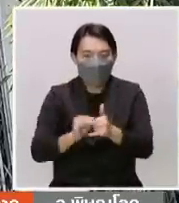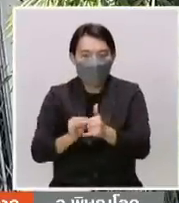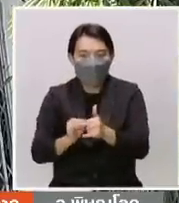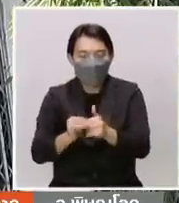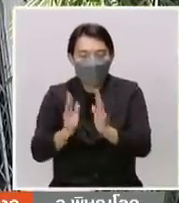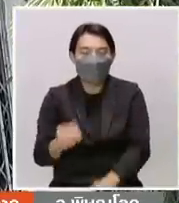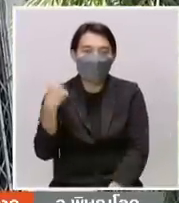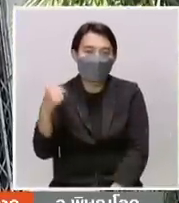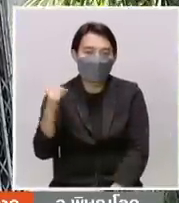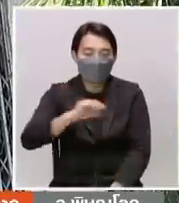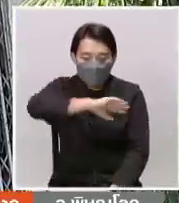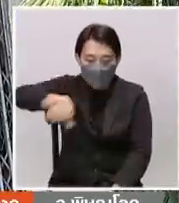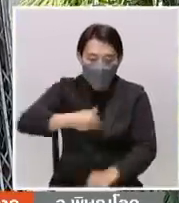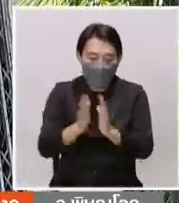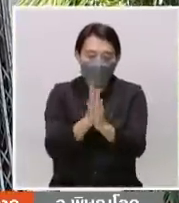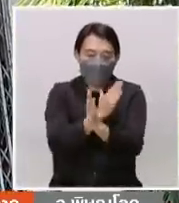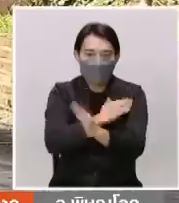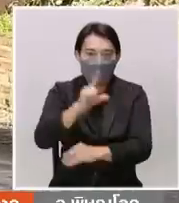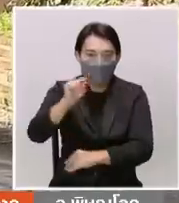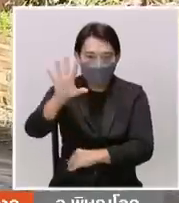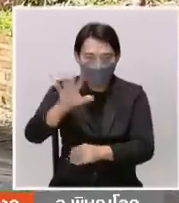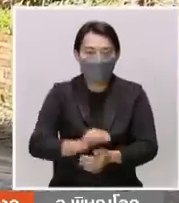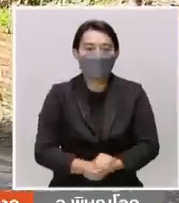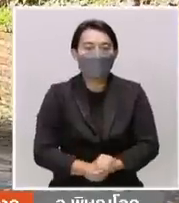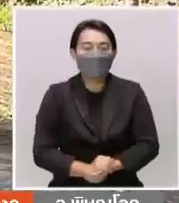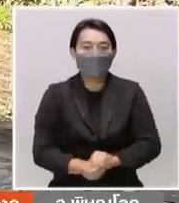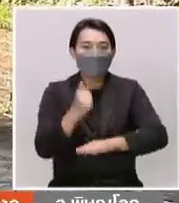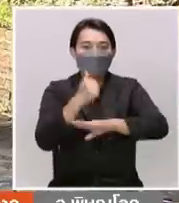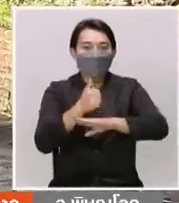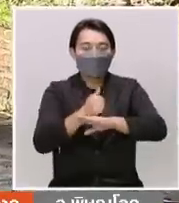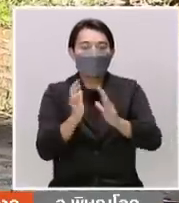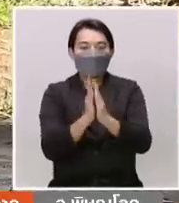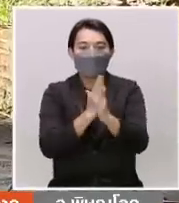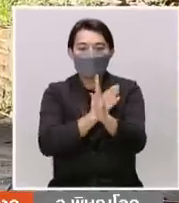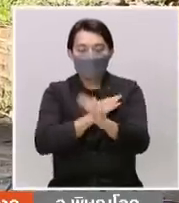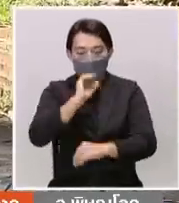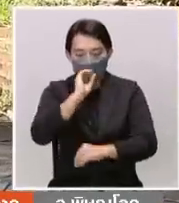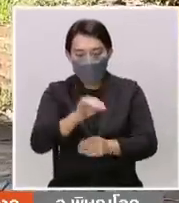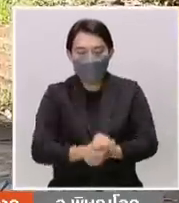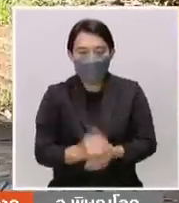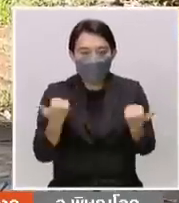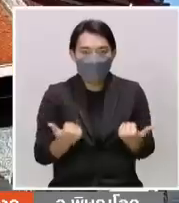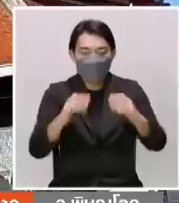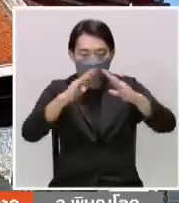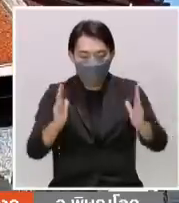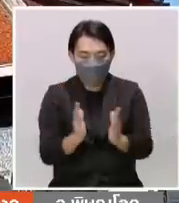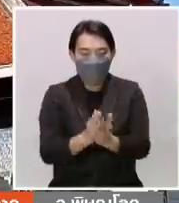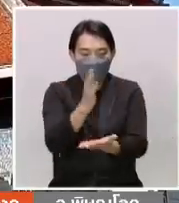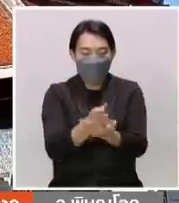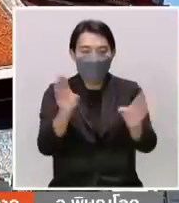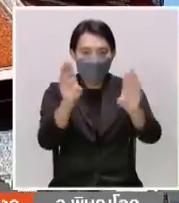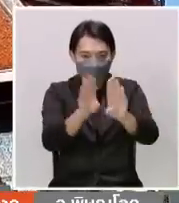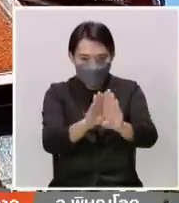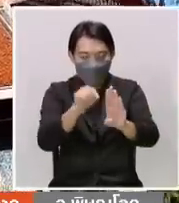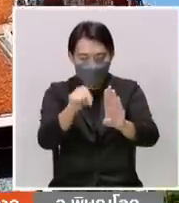จำนวนพระทั้งหมดในวัด25รูปท่านเจ้าอาวาสเปิดเผยว่าในช่วงนี้นะคะทางวัดขอปิดวัดและงดกิจกรรมทาง